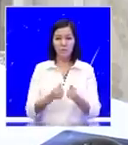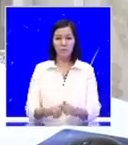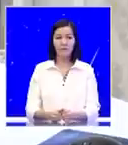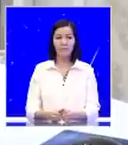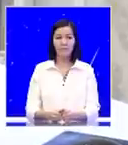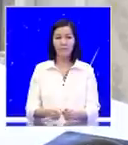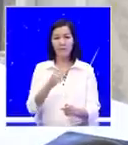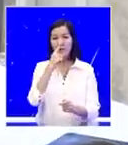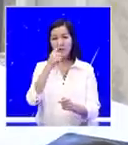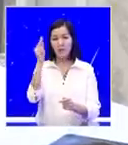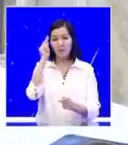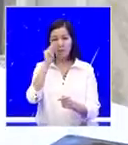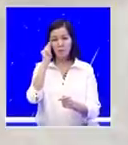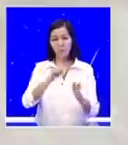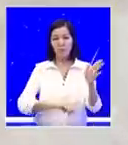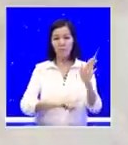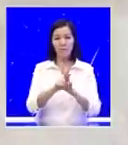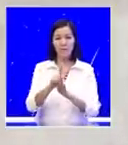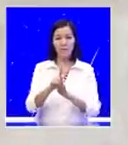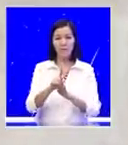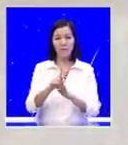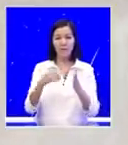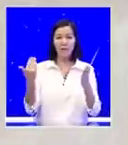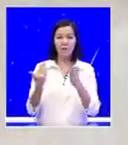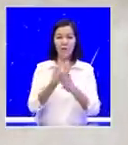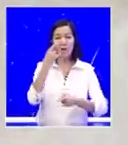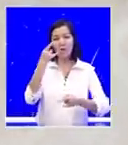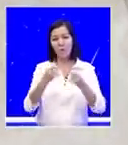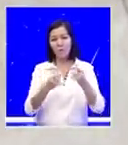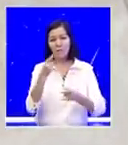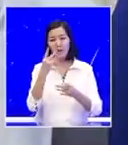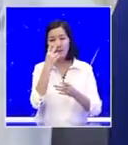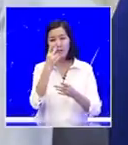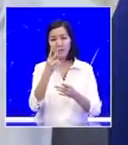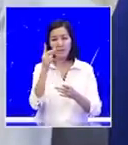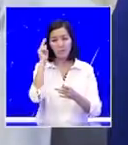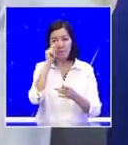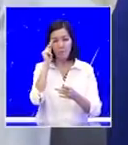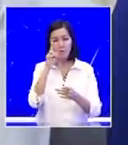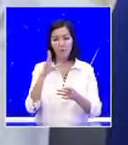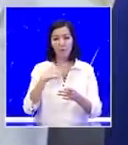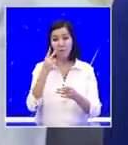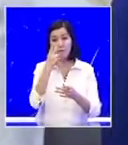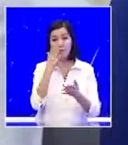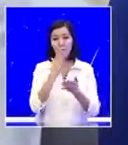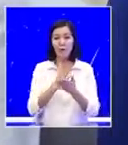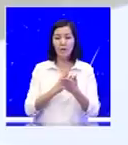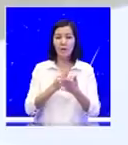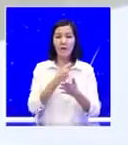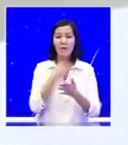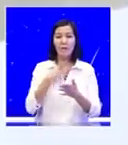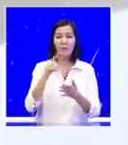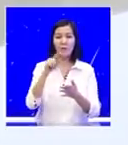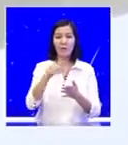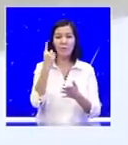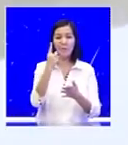Оқушылар қашықтан оқыту жүйесіне көшіп, білім алудың жаңа онлайн тәртібінің қыр-сырын меңгеріп алды. Көріп тұрғандарыңыздай, облыс орталығындағы номері